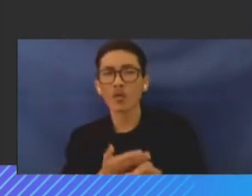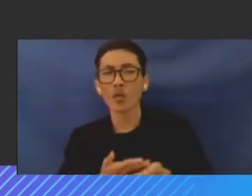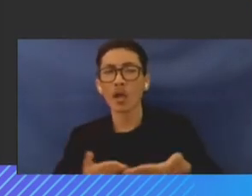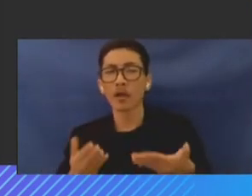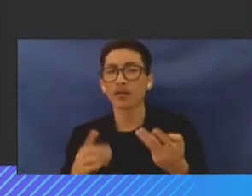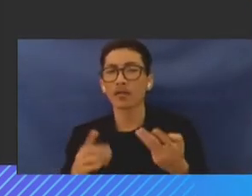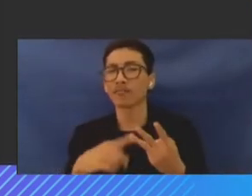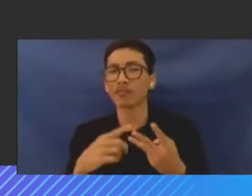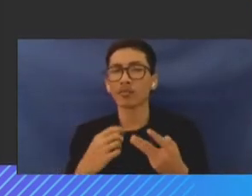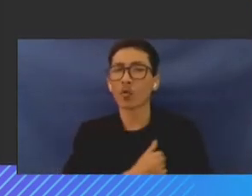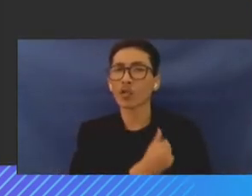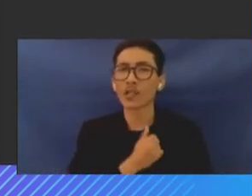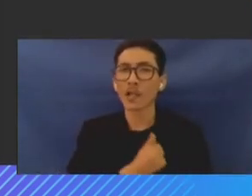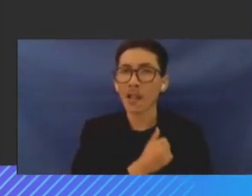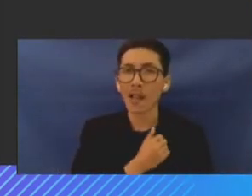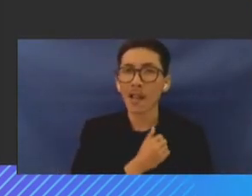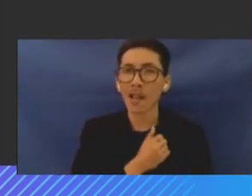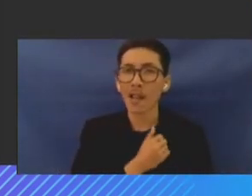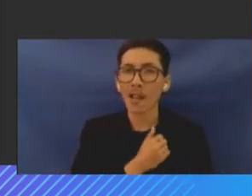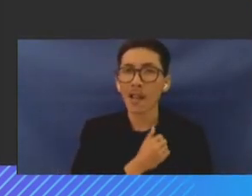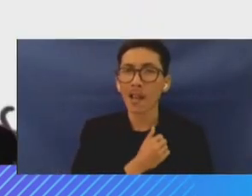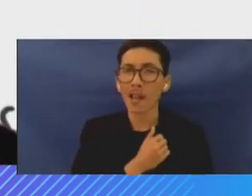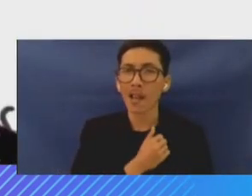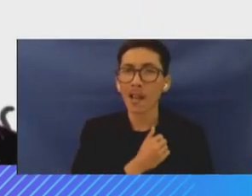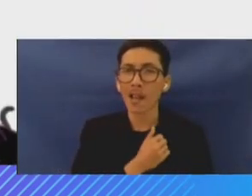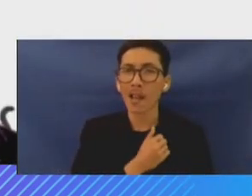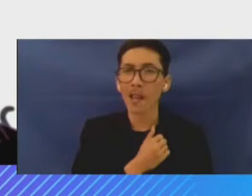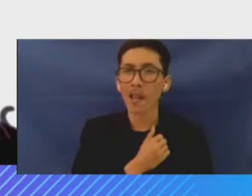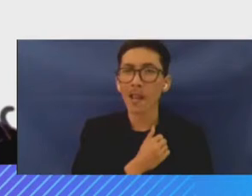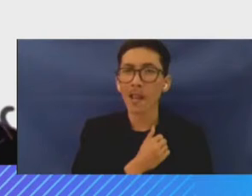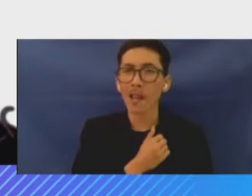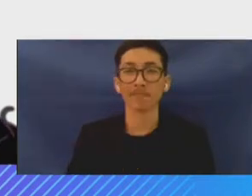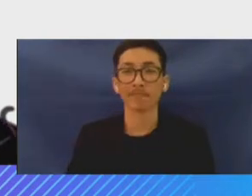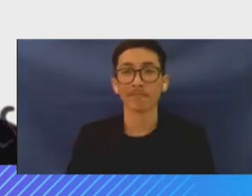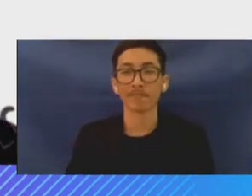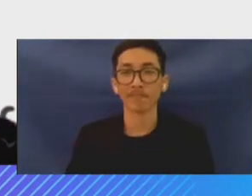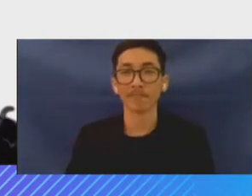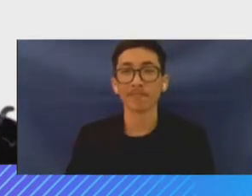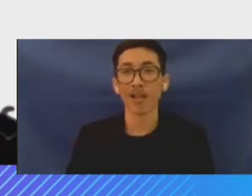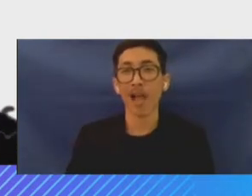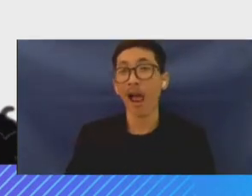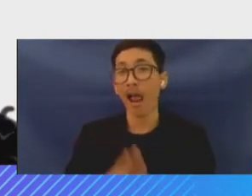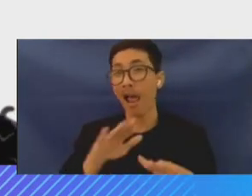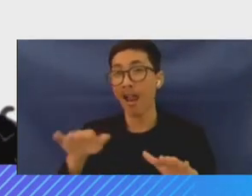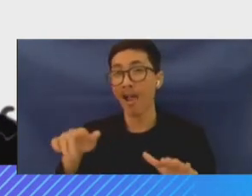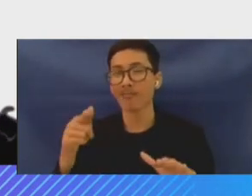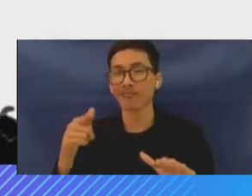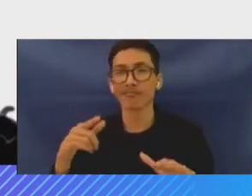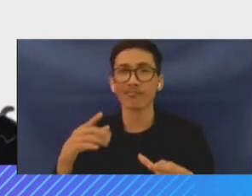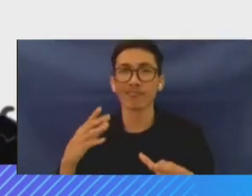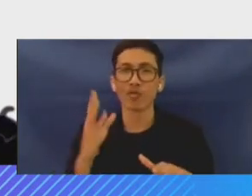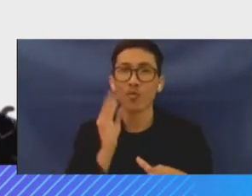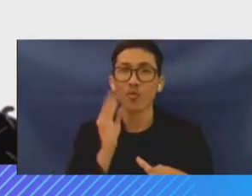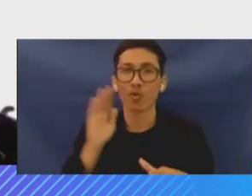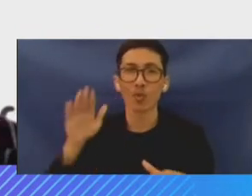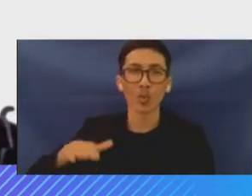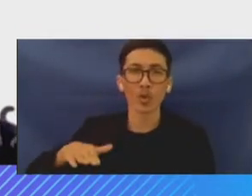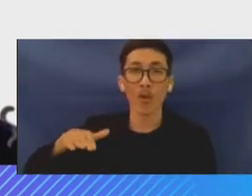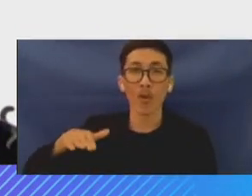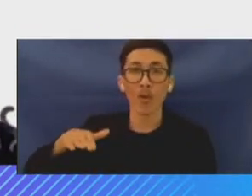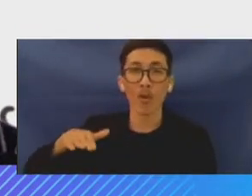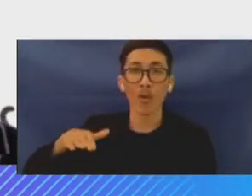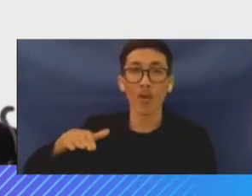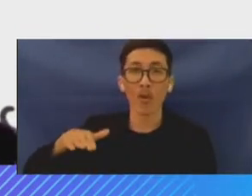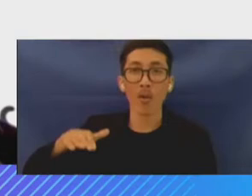kan, dari sudut pandang ibu-ibu, anak ibu-ibu kan pasti akan bertumbuh dewasa gitu kan. Beliau akan melewati masa remaja, remaja akhir, dewasa awal, atau mungkin